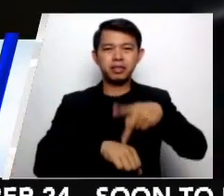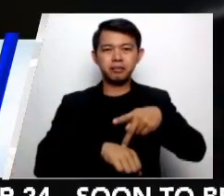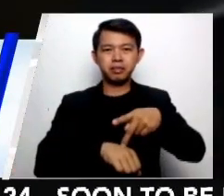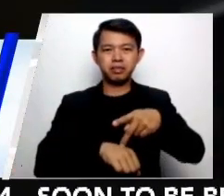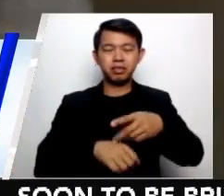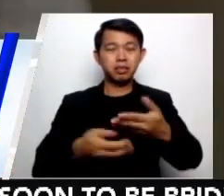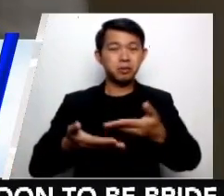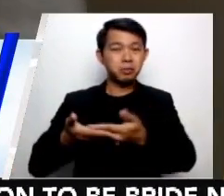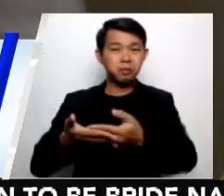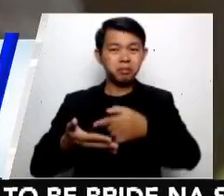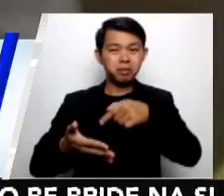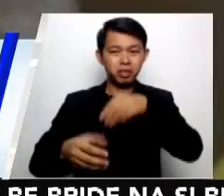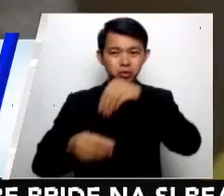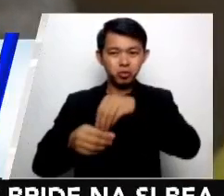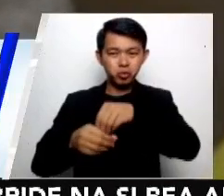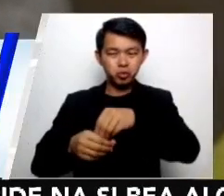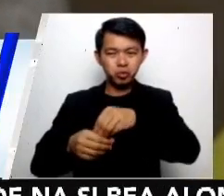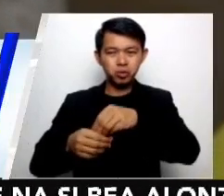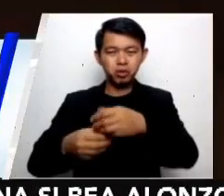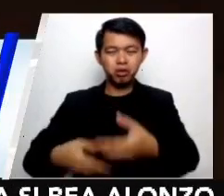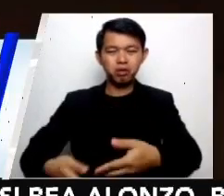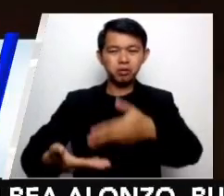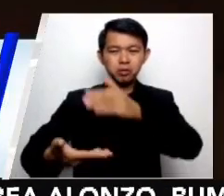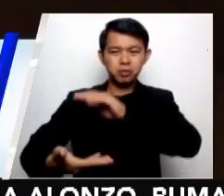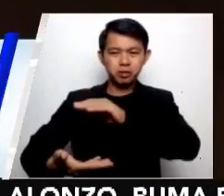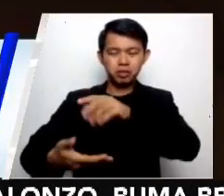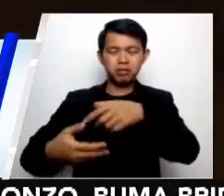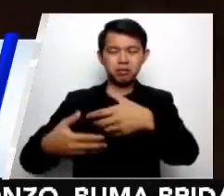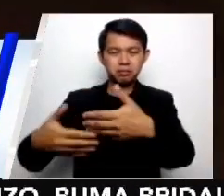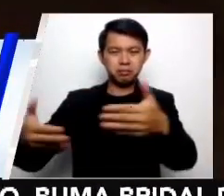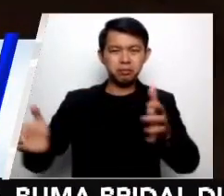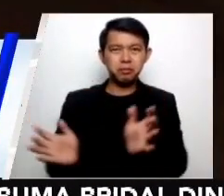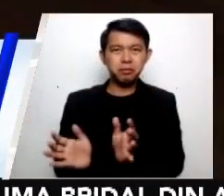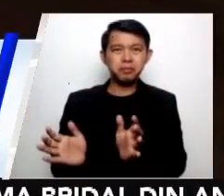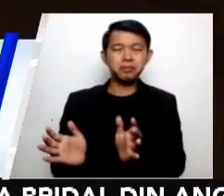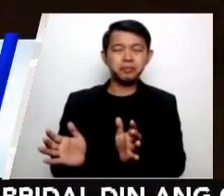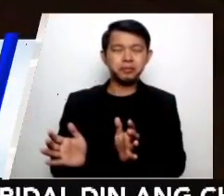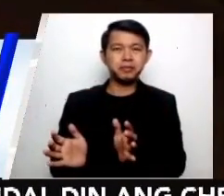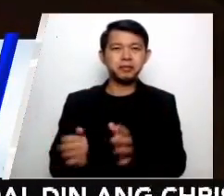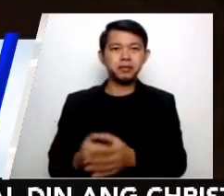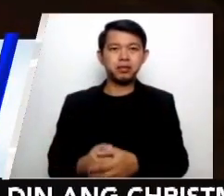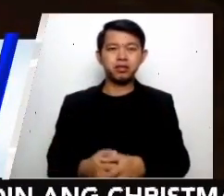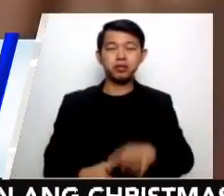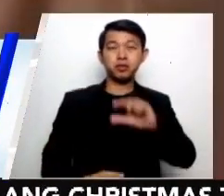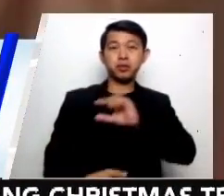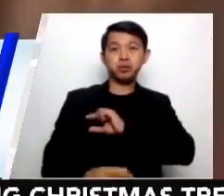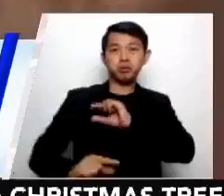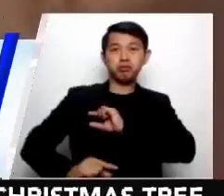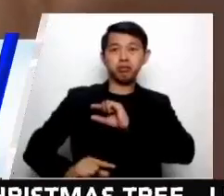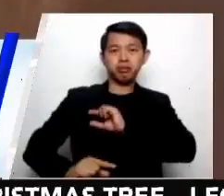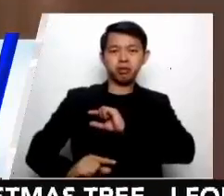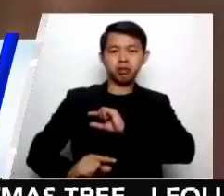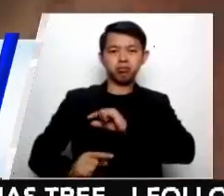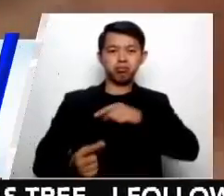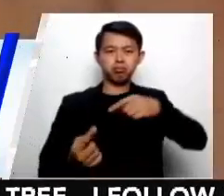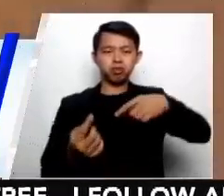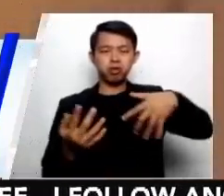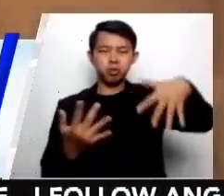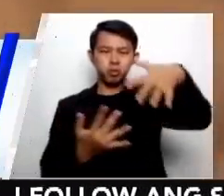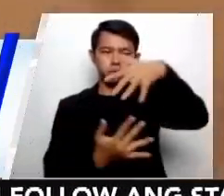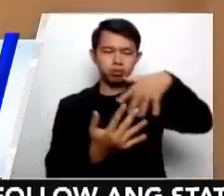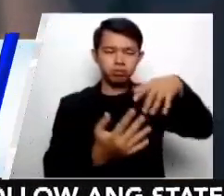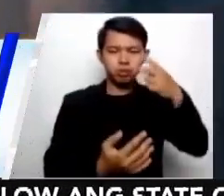at nakalagay sa echo bag. Nakita ito ng umiikot ang gwardiya sa San Ezequiel Church bago ang